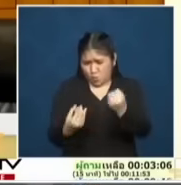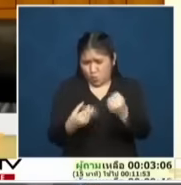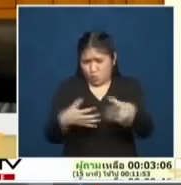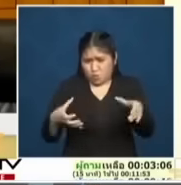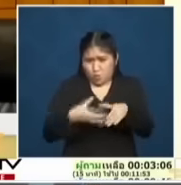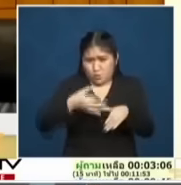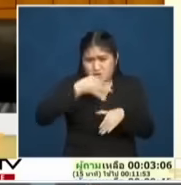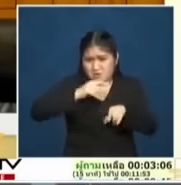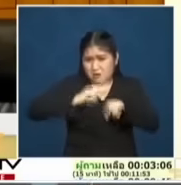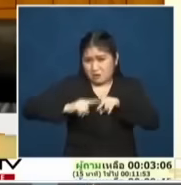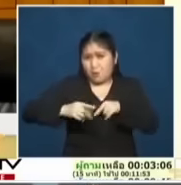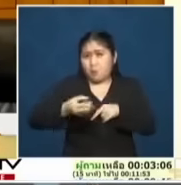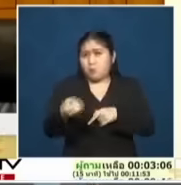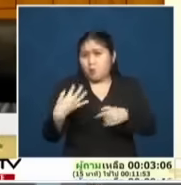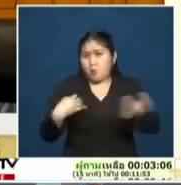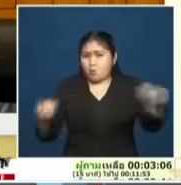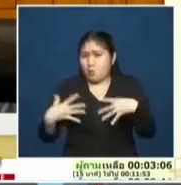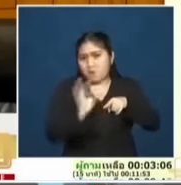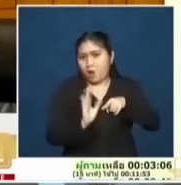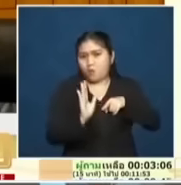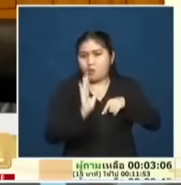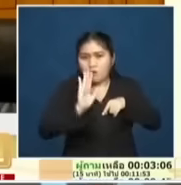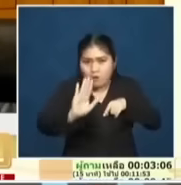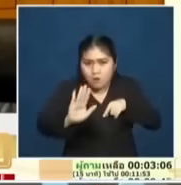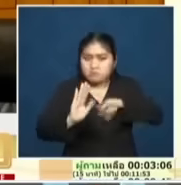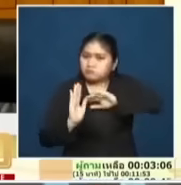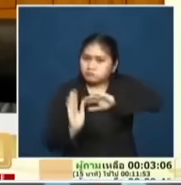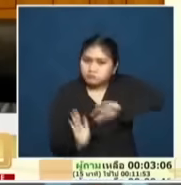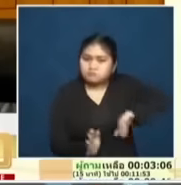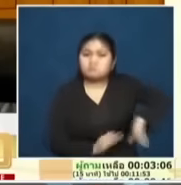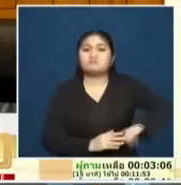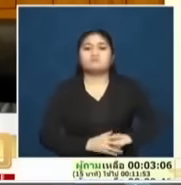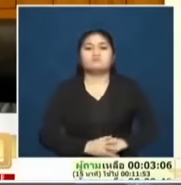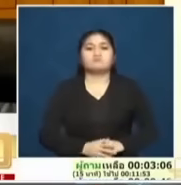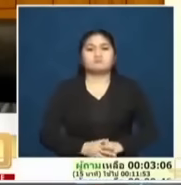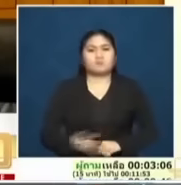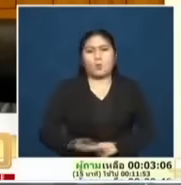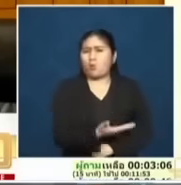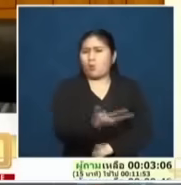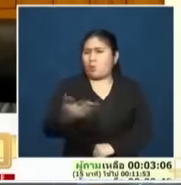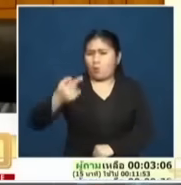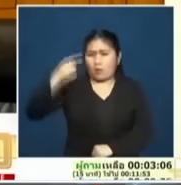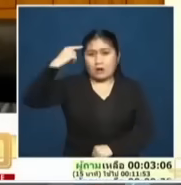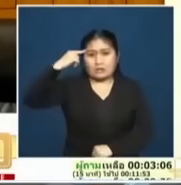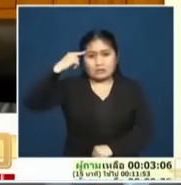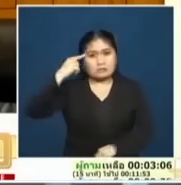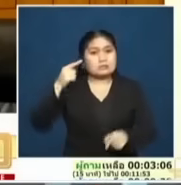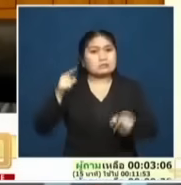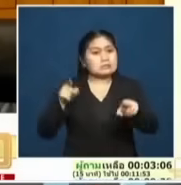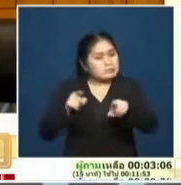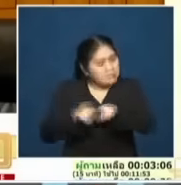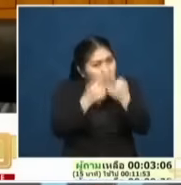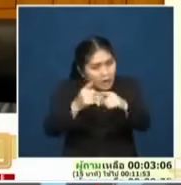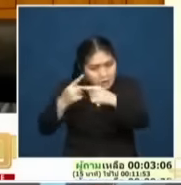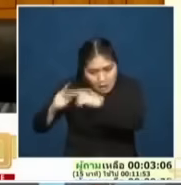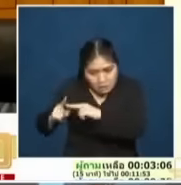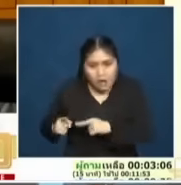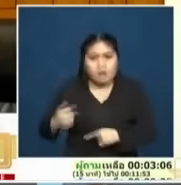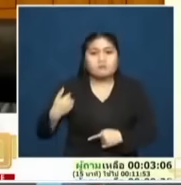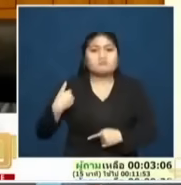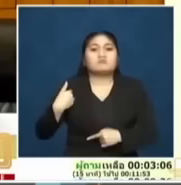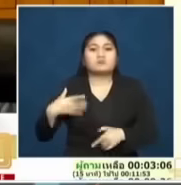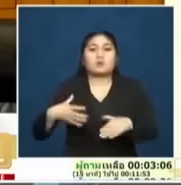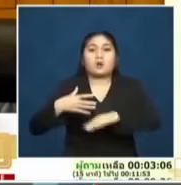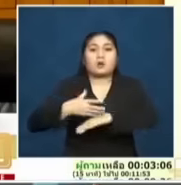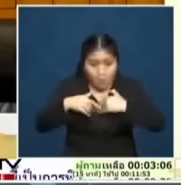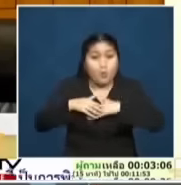นะคุณพิธาถ้าเกิดบอกว่าจะแตะหมวด1หมวด2ลองบอกหน่อยได้ไหมว่าหมวด1หมวด2จะเขียนว่าอะไรถ้าต